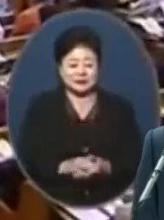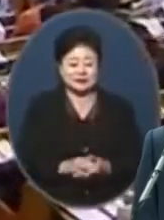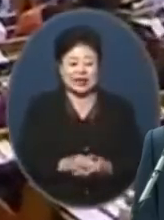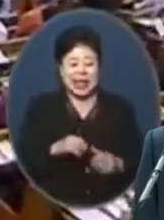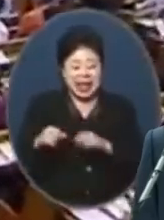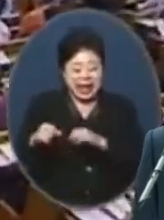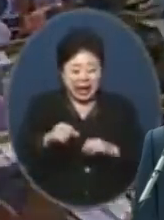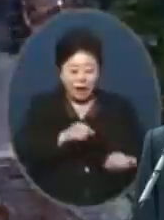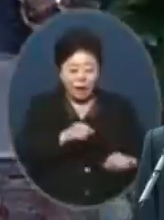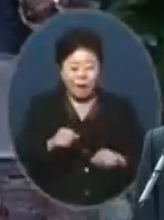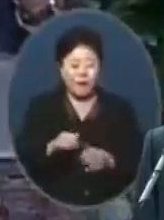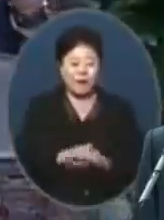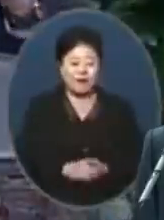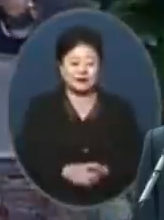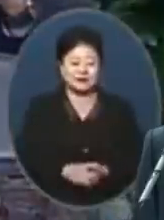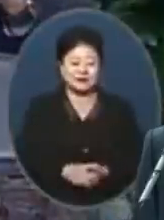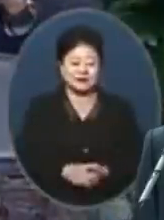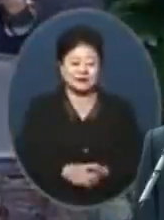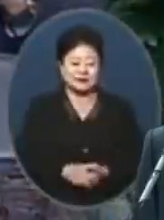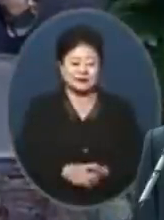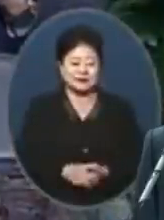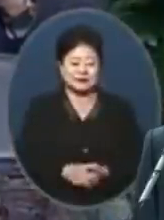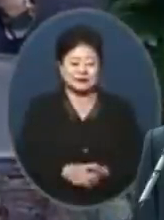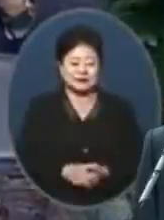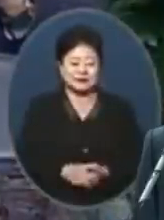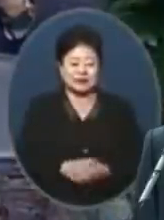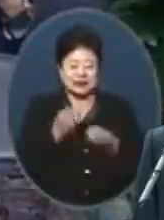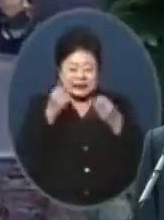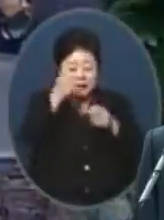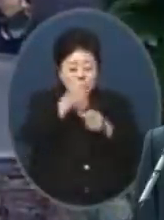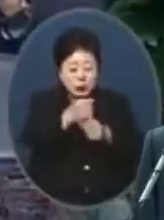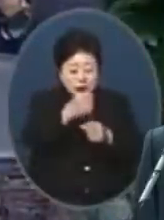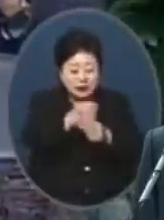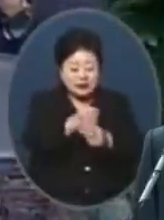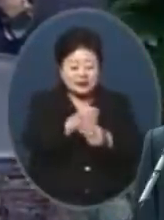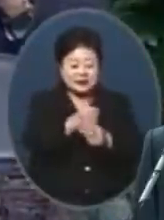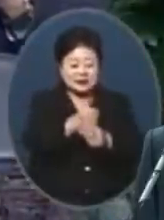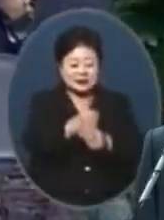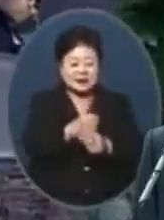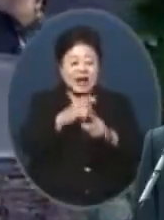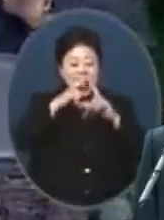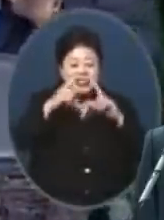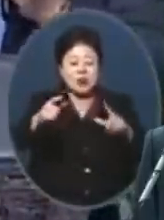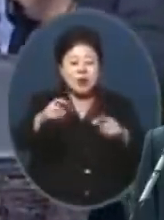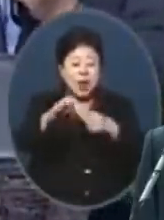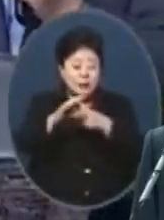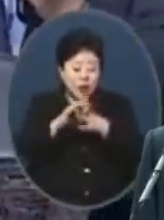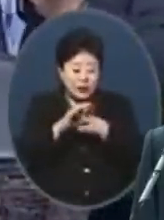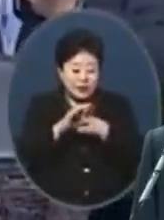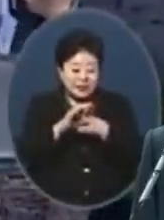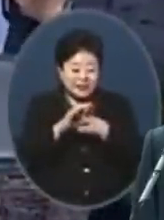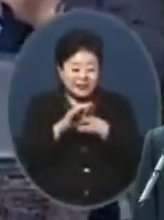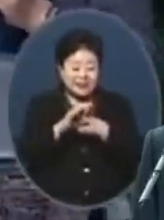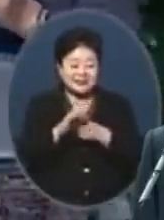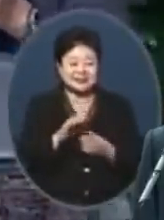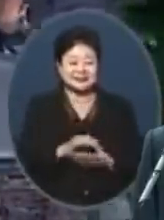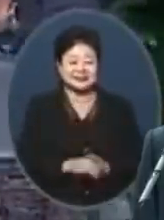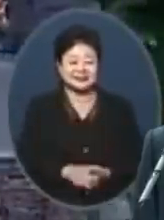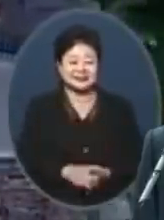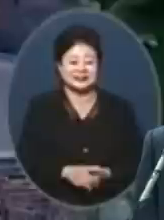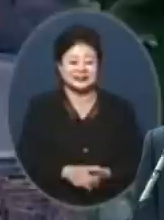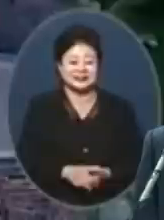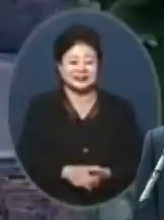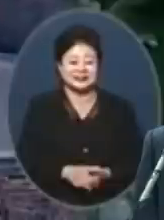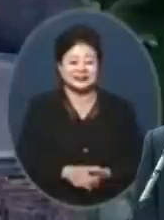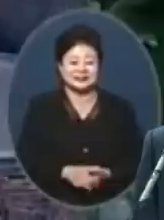행하고 And act in faith. 창조적인 선언을 하면 And confess what